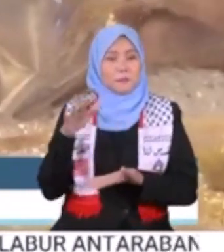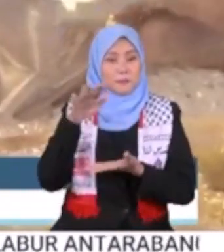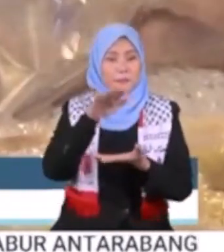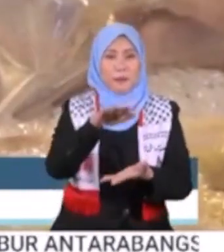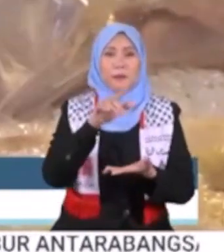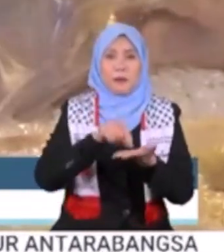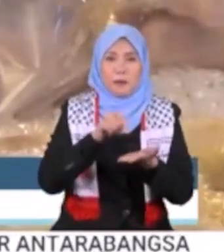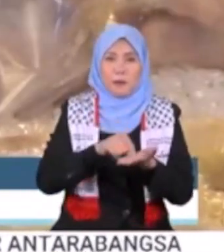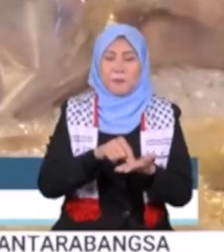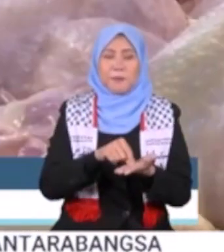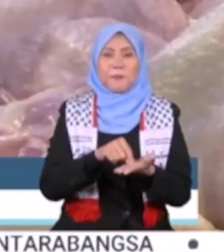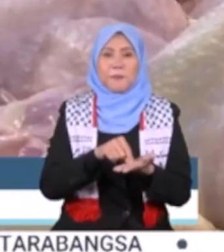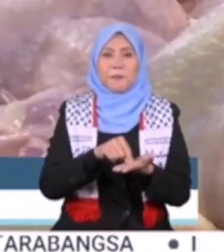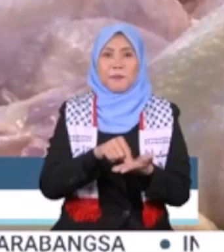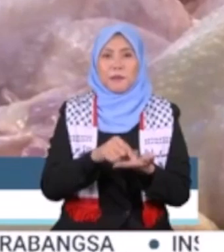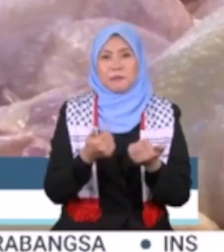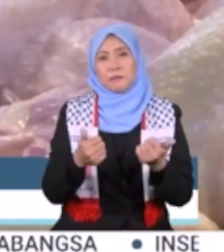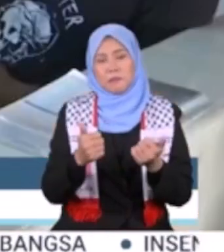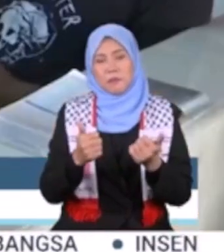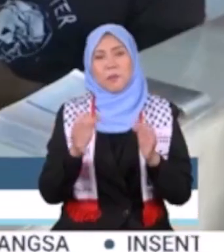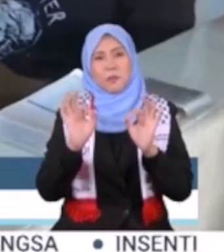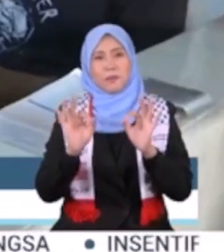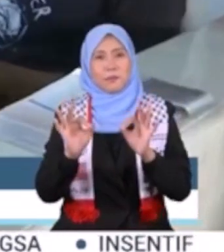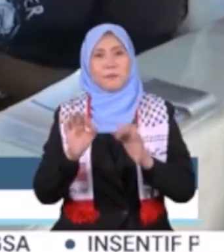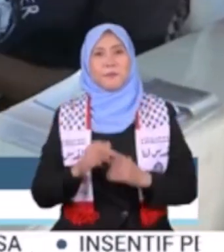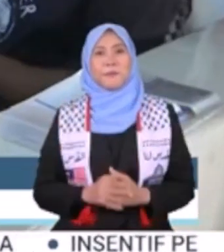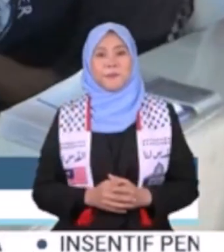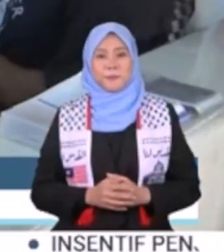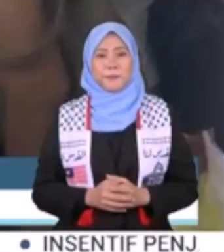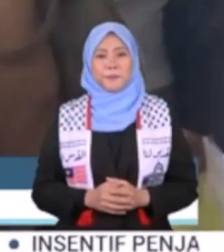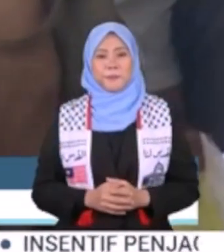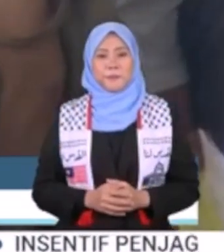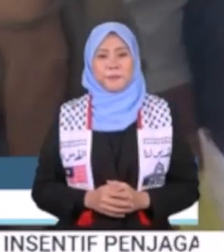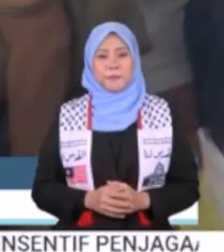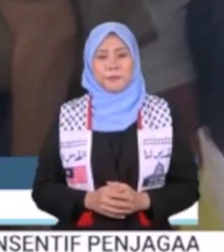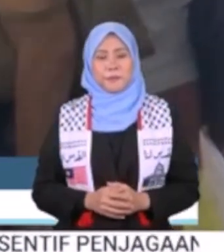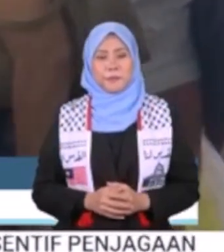bekalan ayam, juga bekalan adalah sangat stabil.